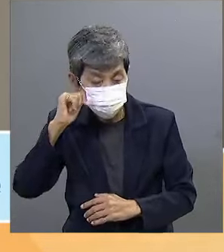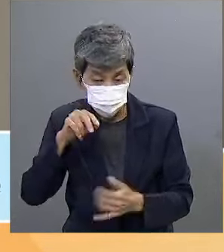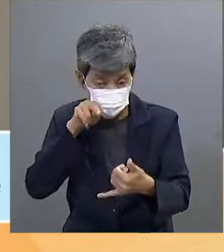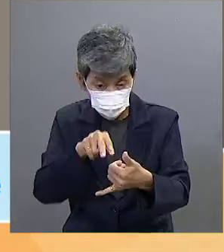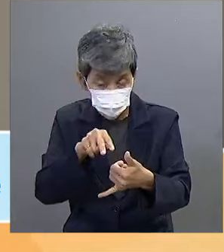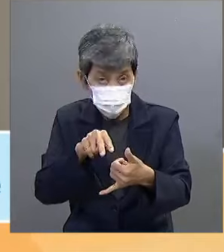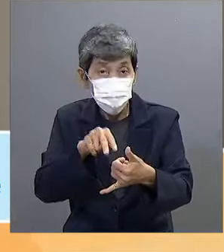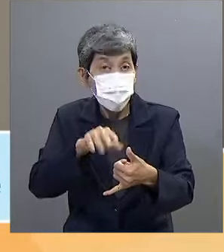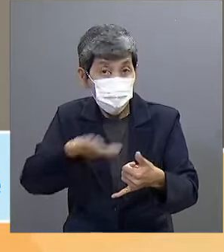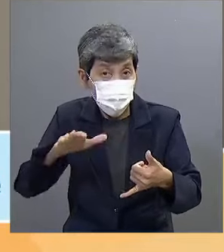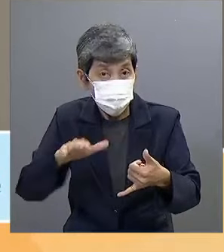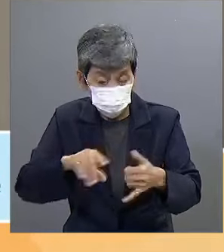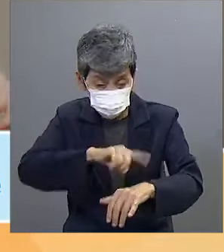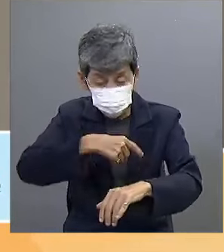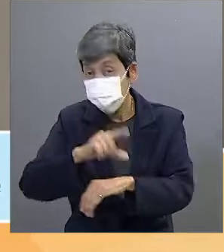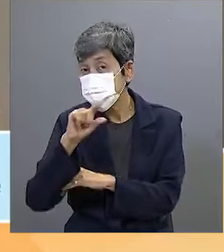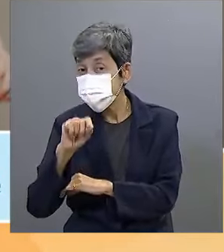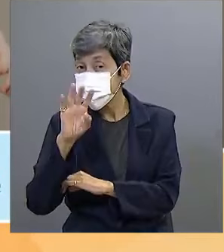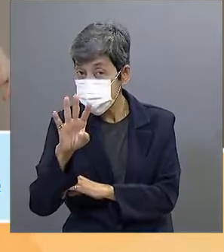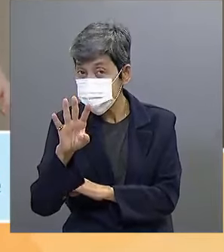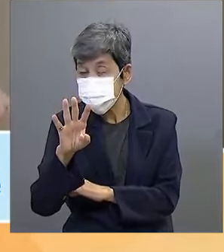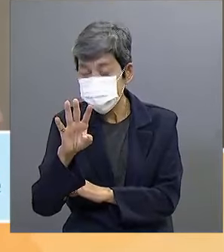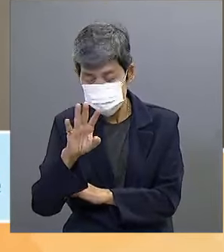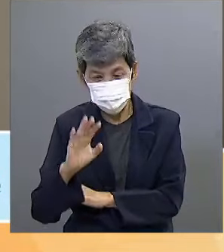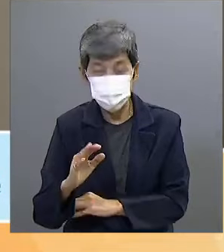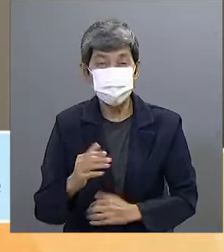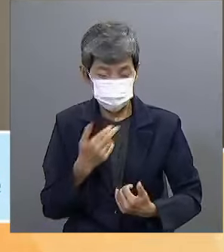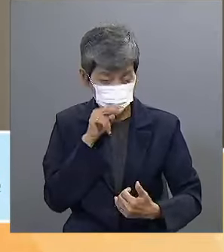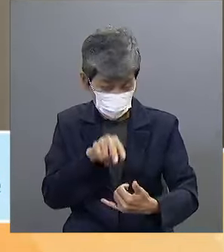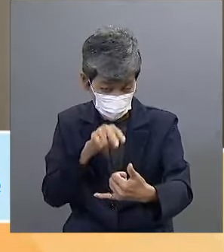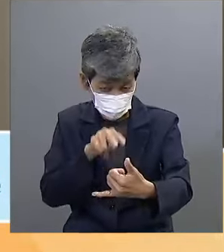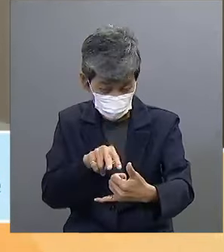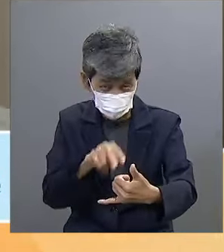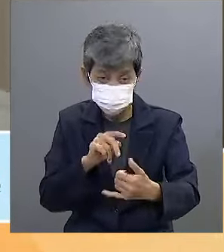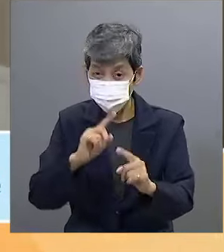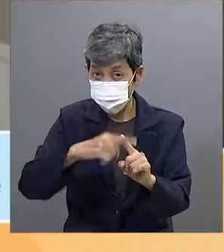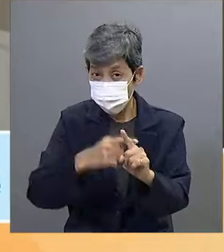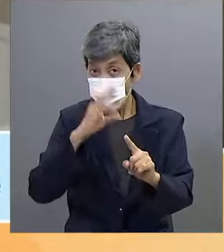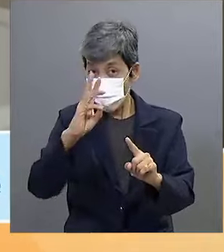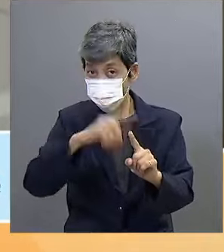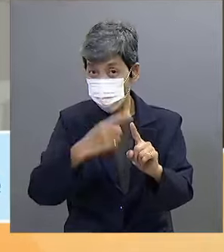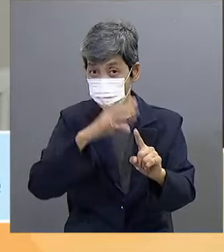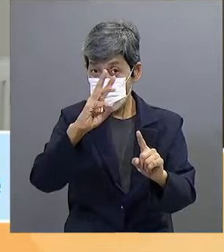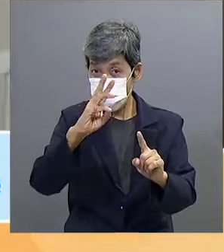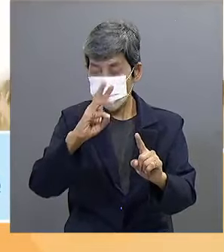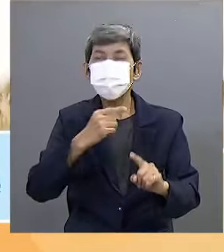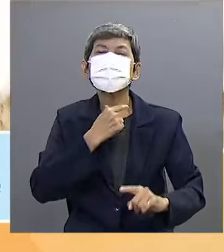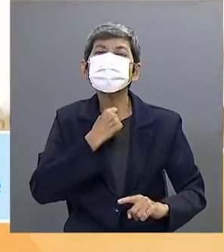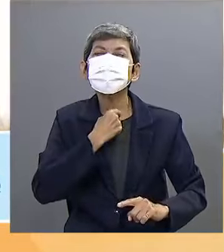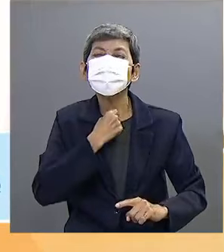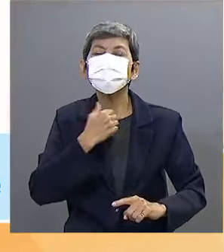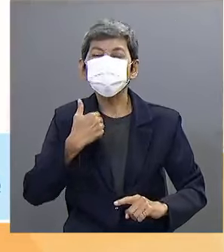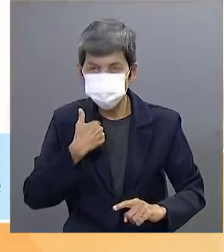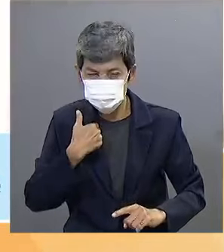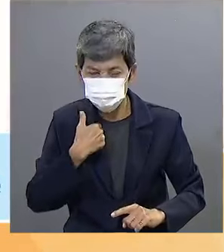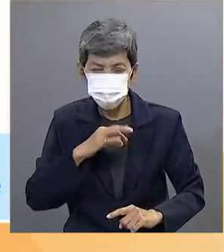อดแทบจะ24ชั่วโมงในช่วงแรกของชีวิตนะคะในช่วง6เดือนแรกเนี่ยเด็กเขาจะหิวจะรู้สึกไม่สบ